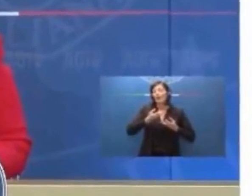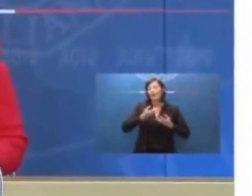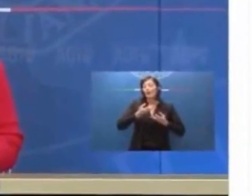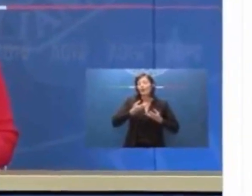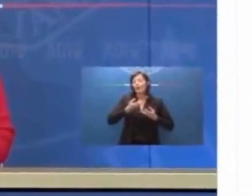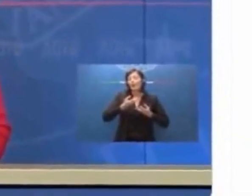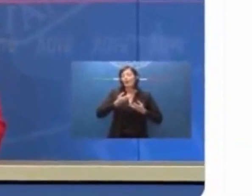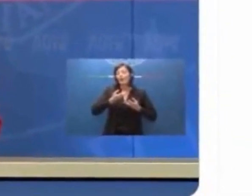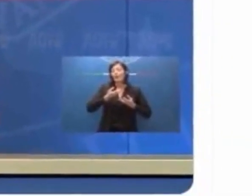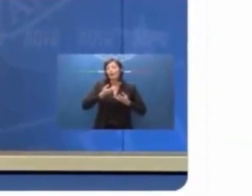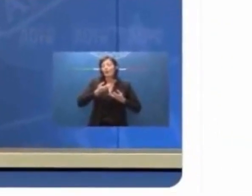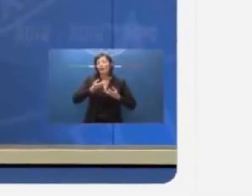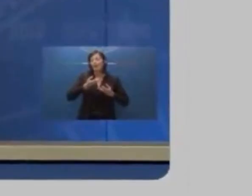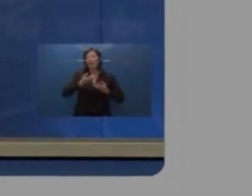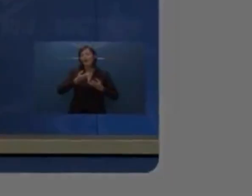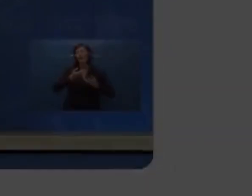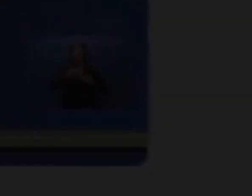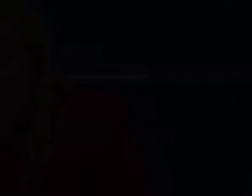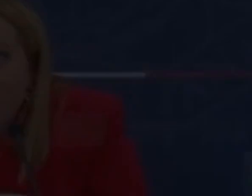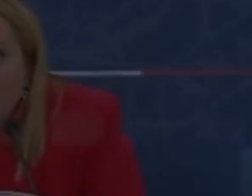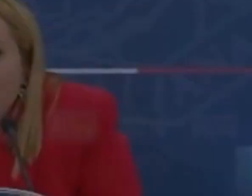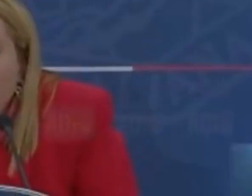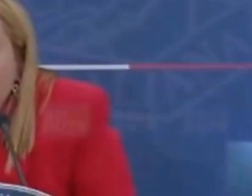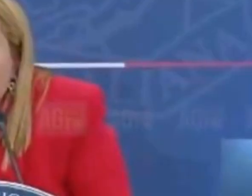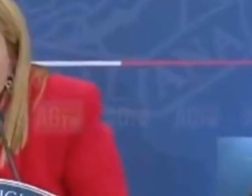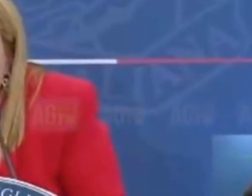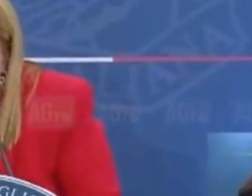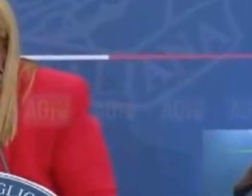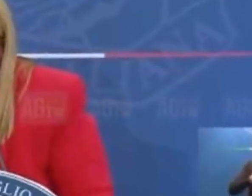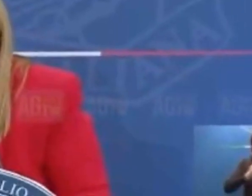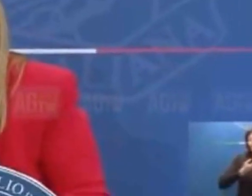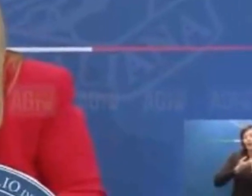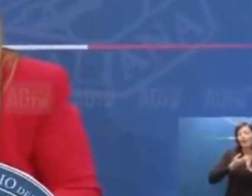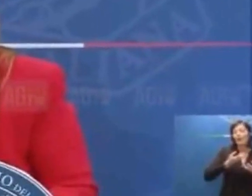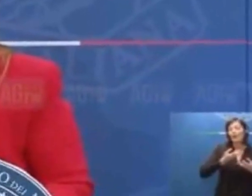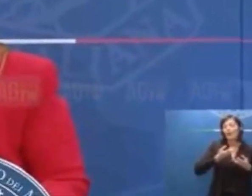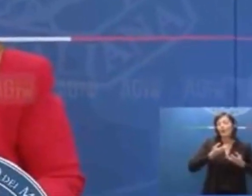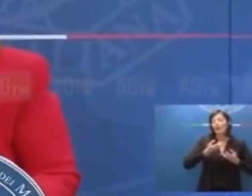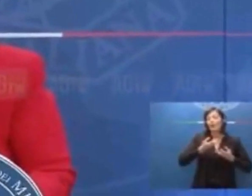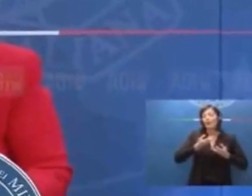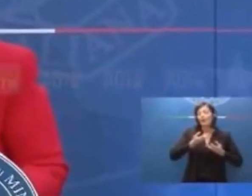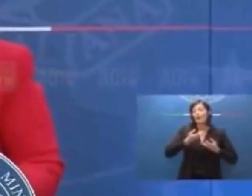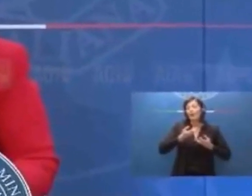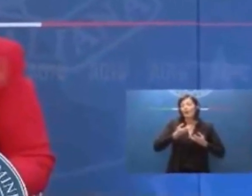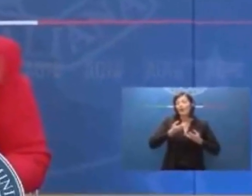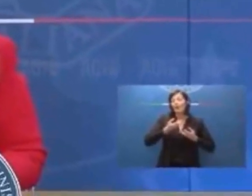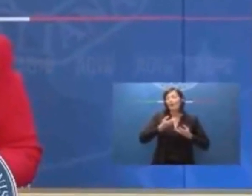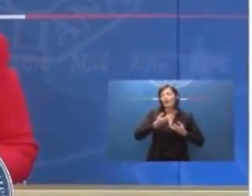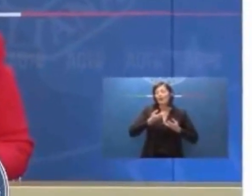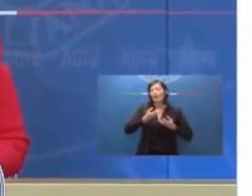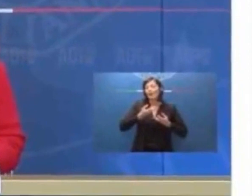pescivendola, il presidente del Consiglio, configura vilipendio e richiede l'immediato intervento dell'ordine.